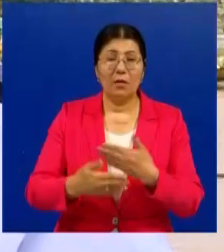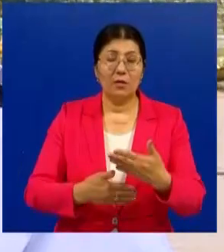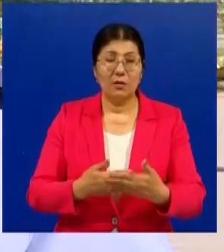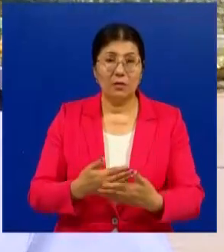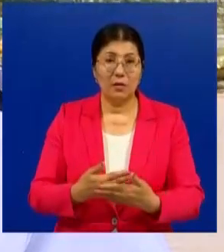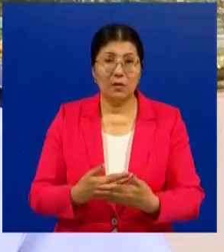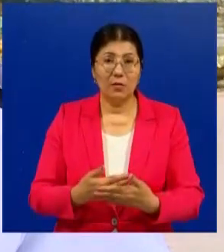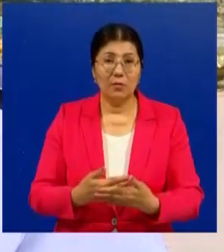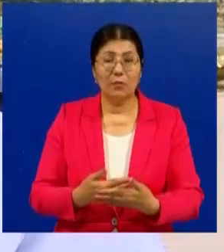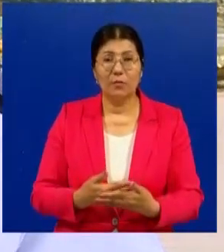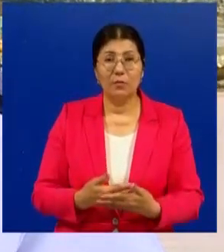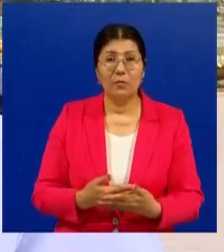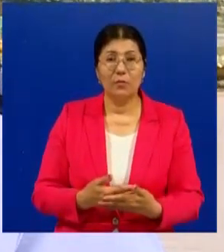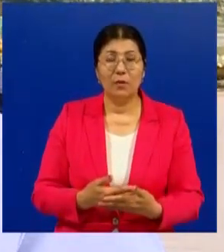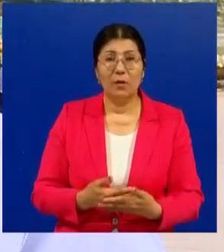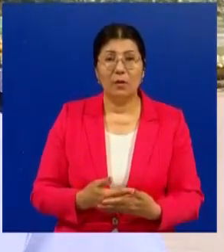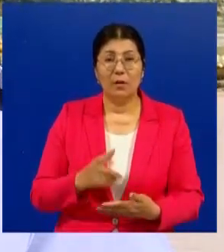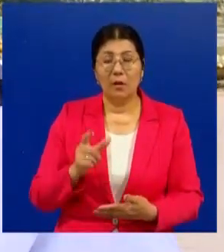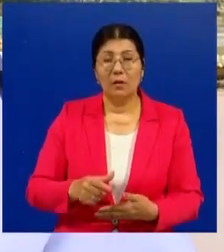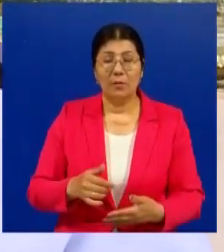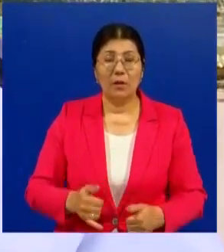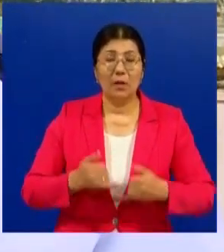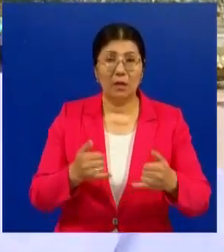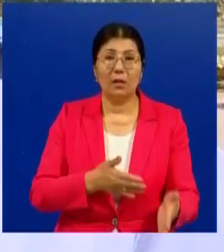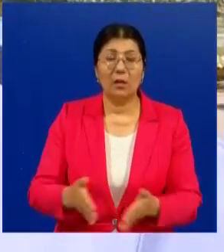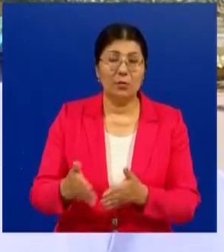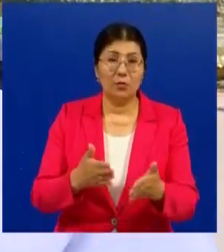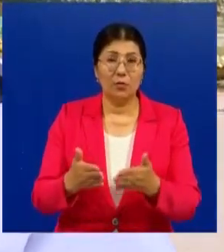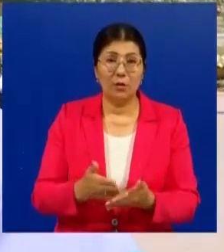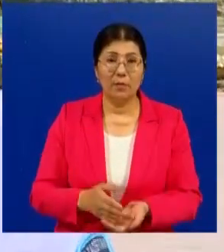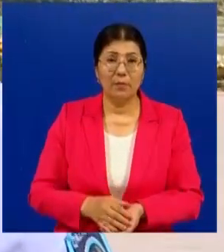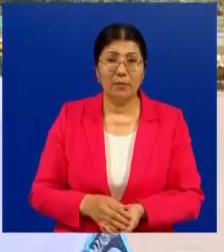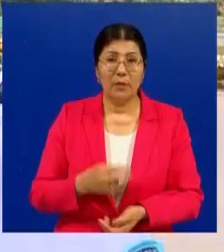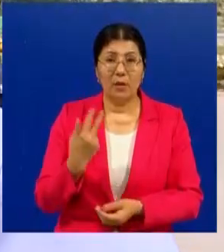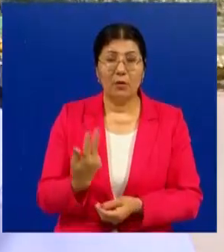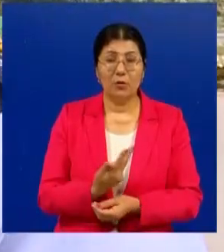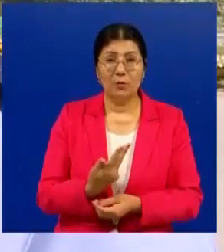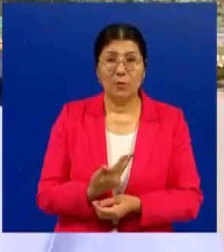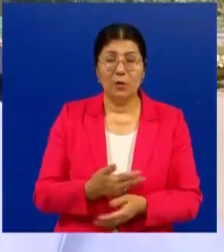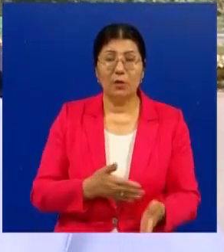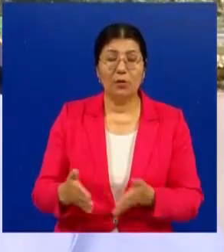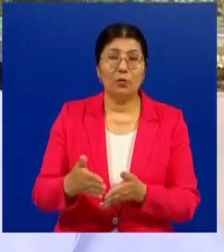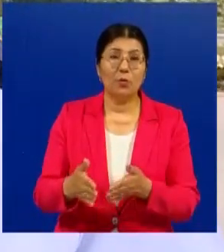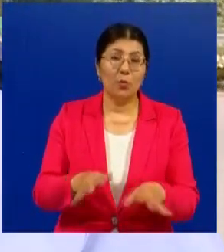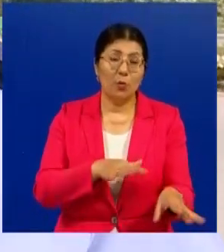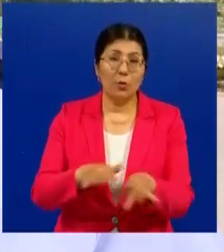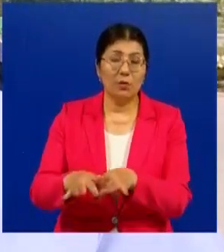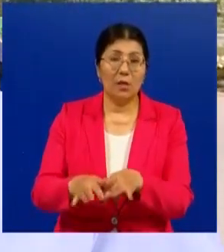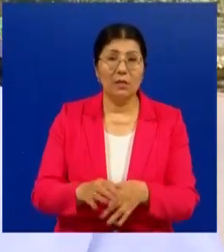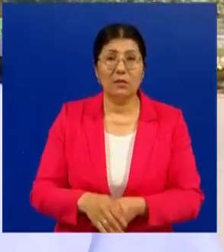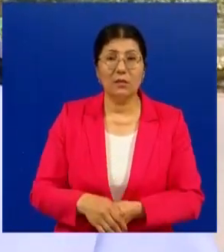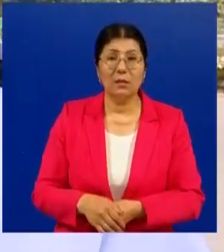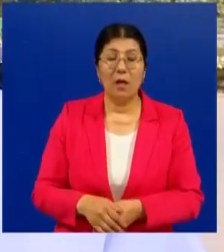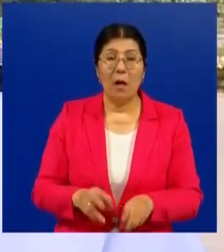қалай өту керек екен, соларды үйретеміз алдын ала. Үшіншісі жол қозғалысын реттеушісі. Жол